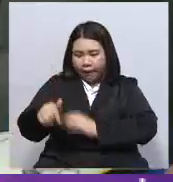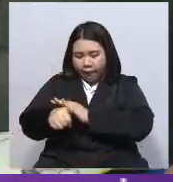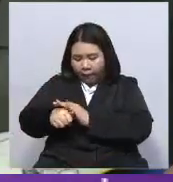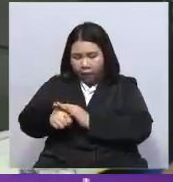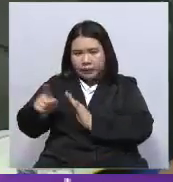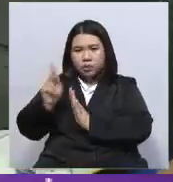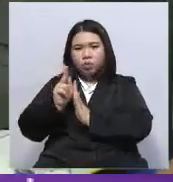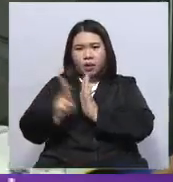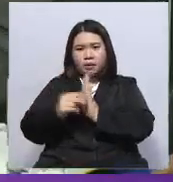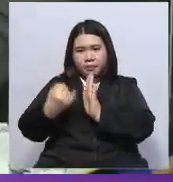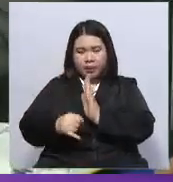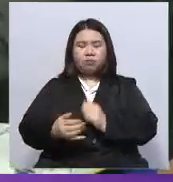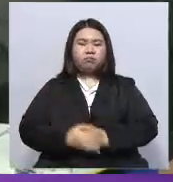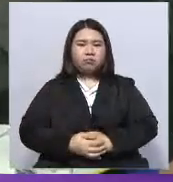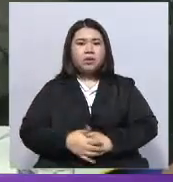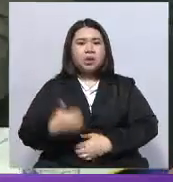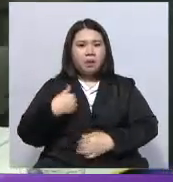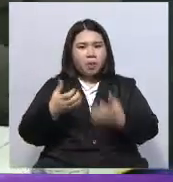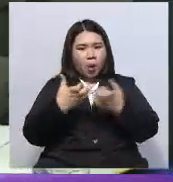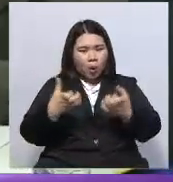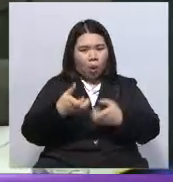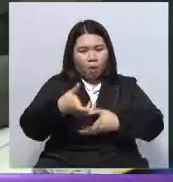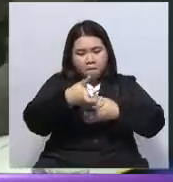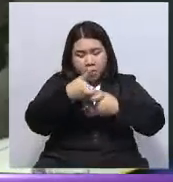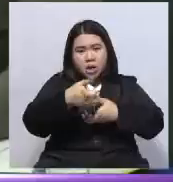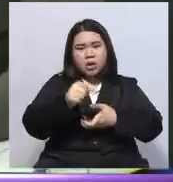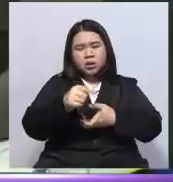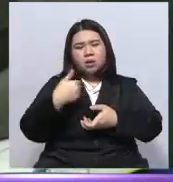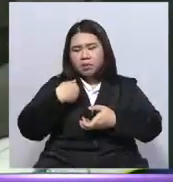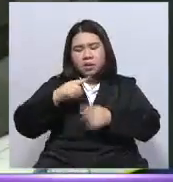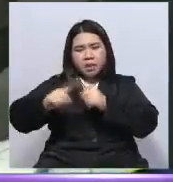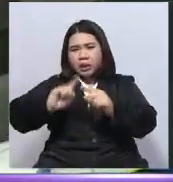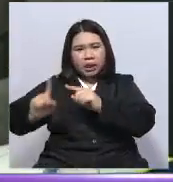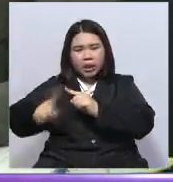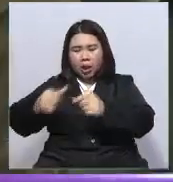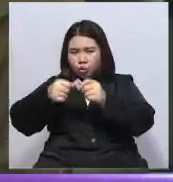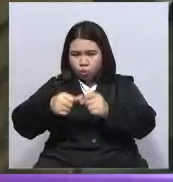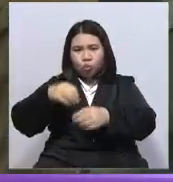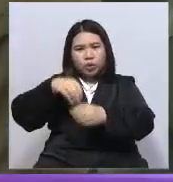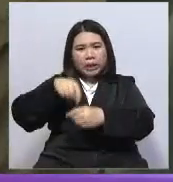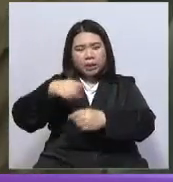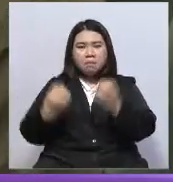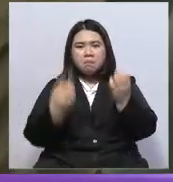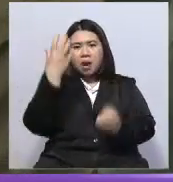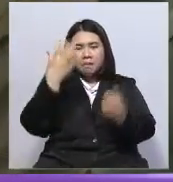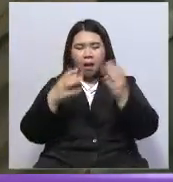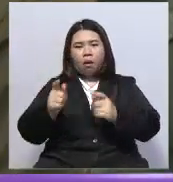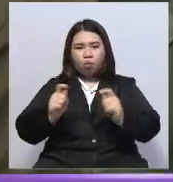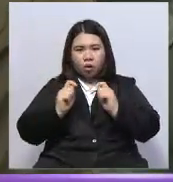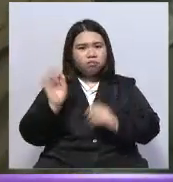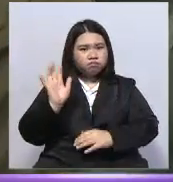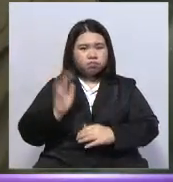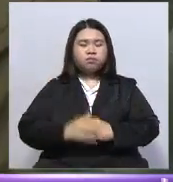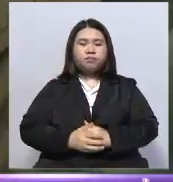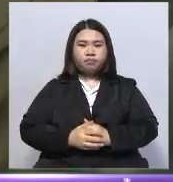ดกฎหมายนำเครื่องมือสำหรับใช้ในการล่าสัตว์ป่าหรือนำอาวุธใดๆเข้าไปในเขตรักษาพันธุ์สัตว์ป่าโดยไม่ได้รับอนุญาต